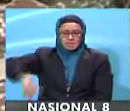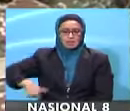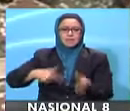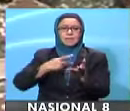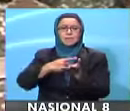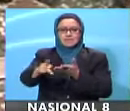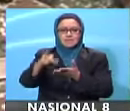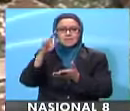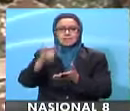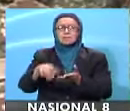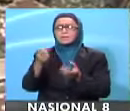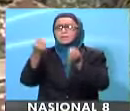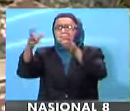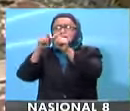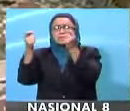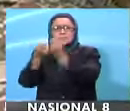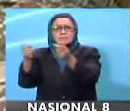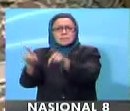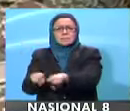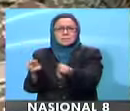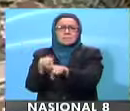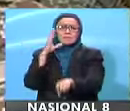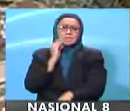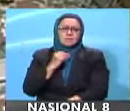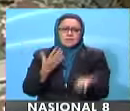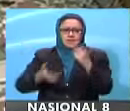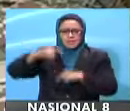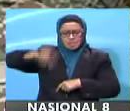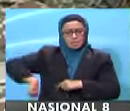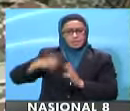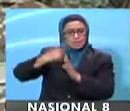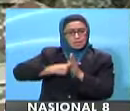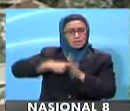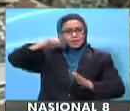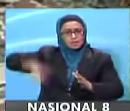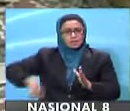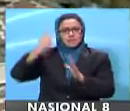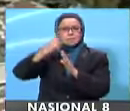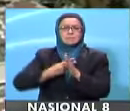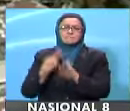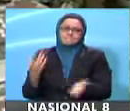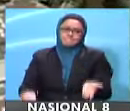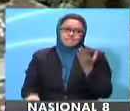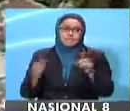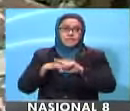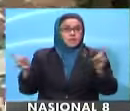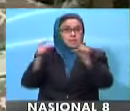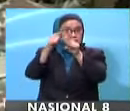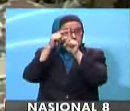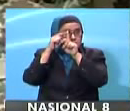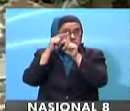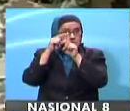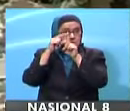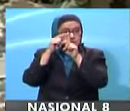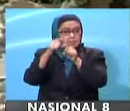juga. Lambat bayar, mungkin lambat sebulan, dua bulan. Tapi perkataan tidak dibayar itu saya rasa